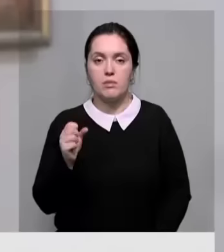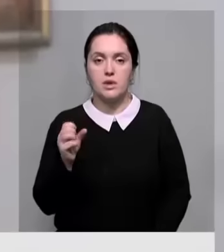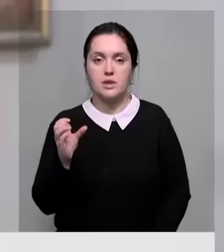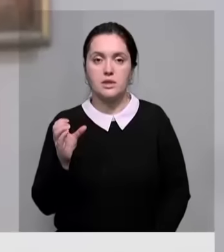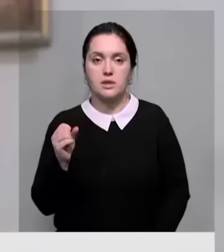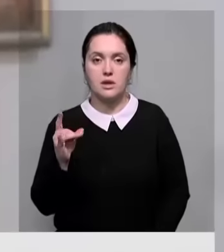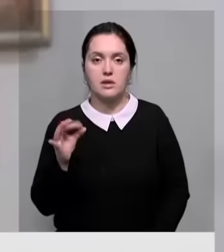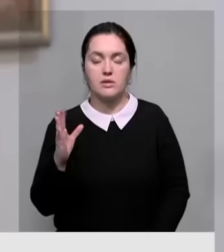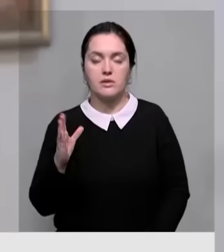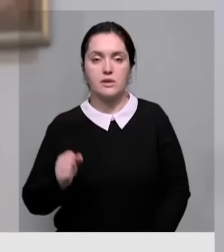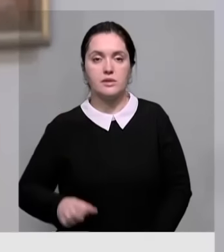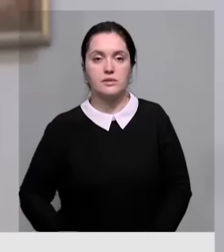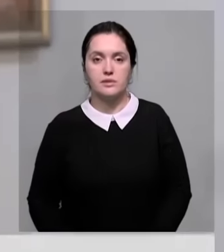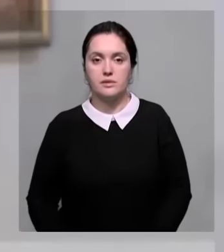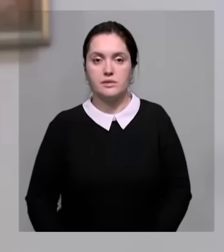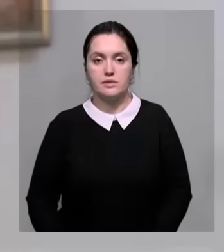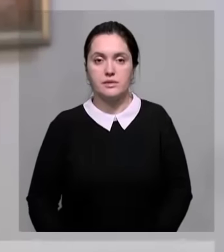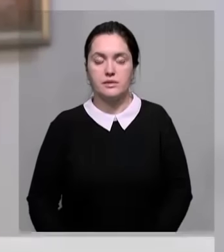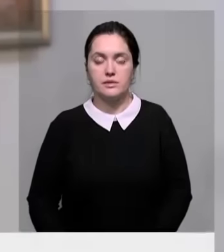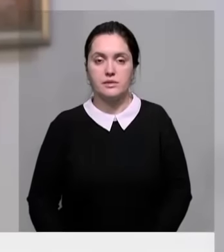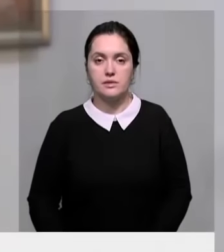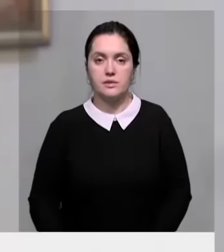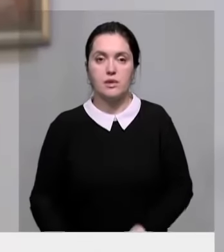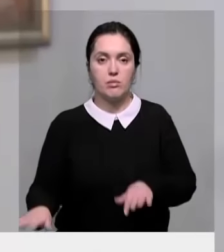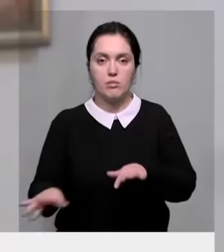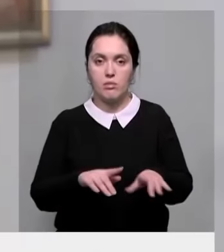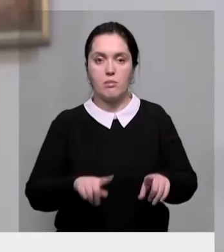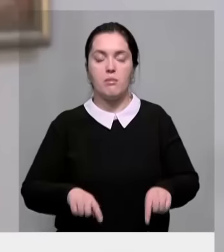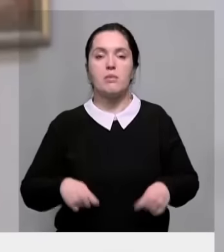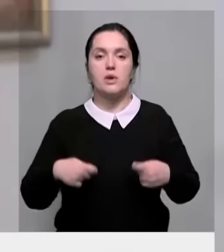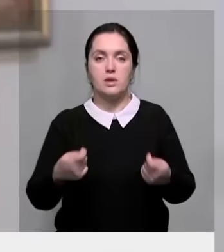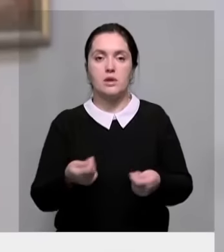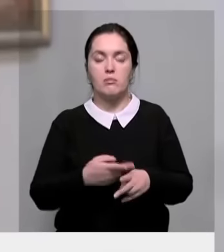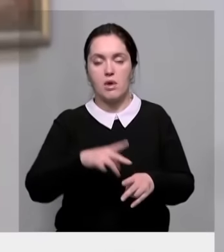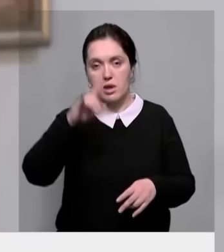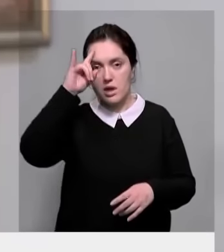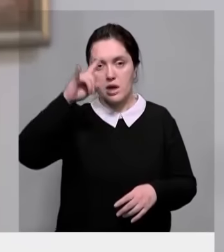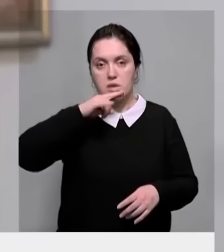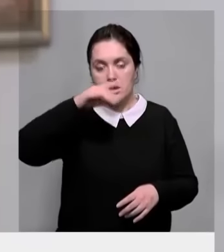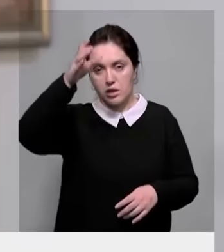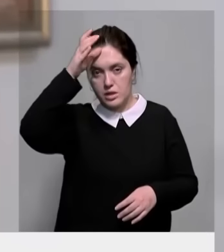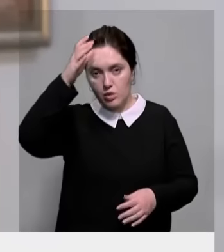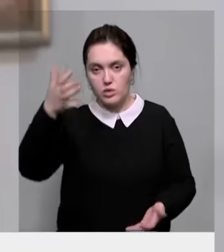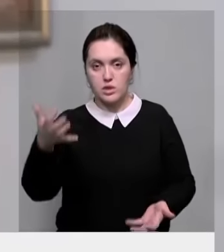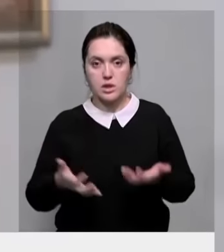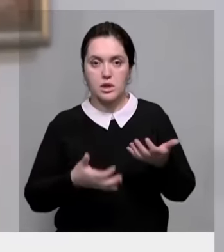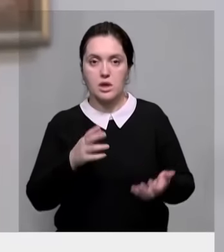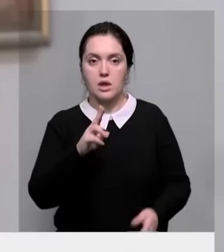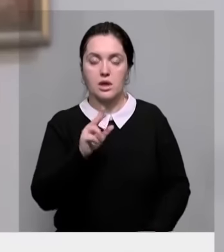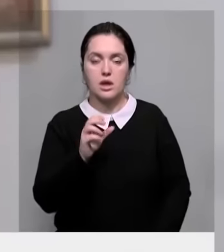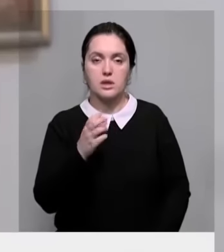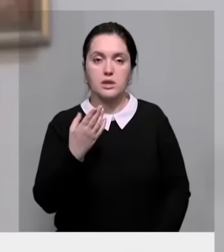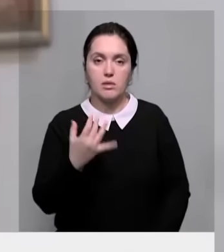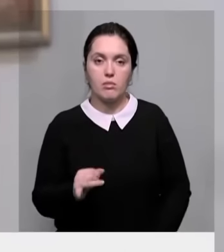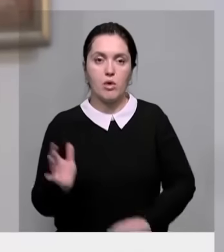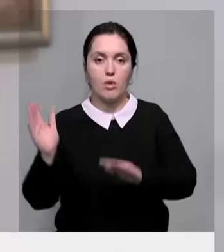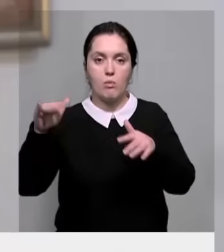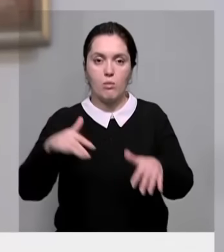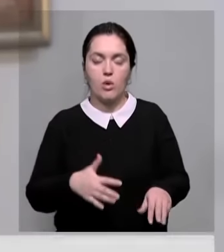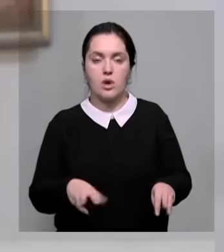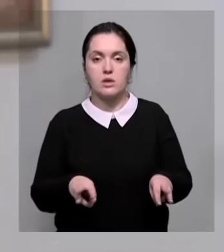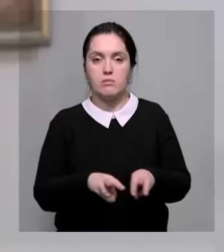Орынбасарова. В настоящее время идет процесс передачи имущества Казахского научно-исследовательского института Каспийского моря из